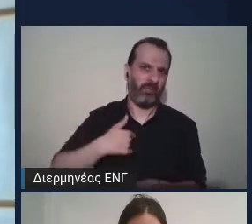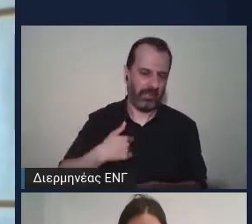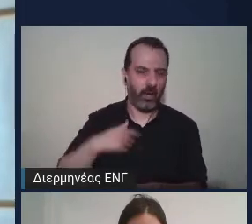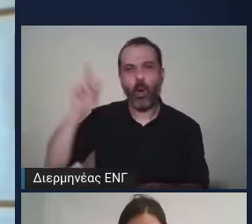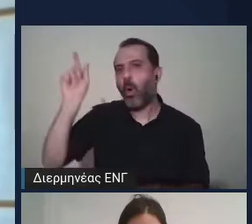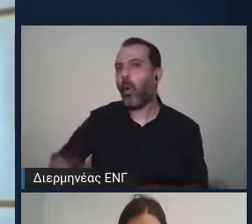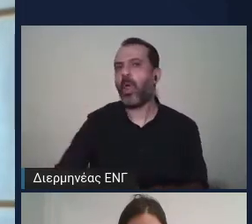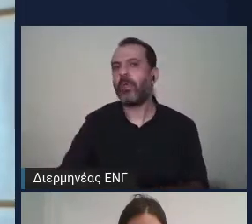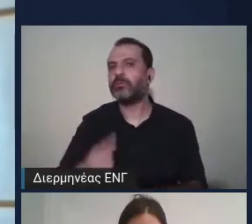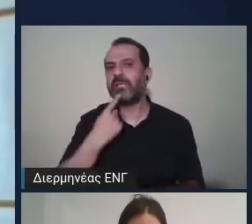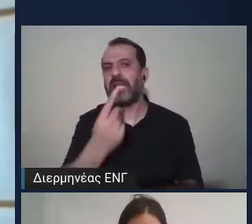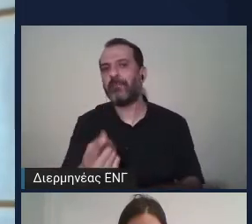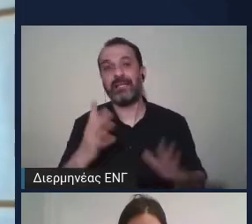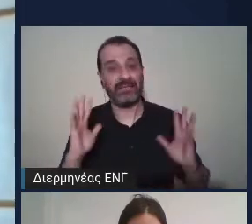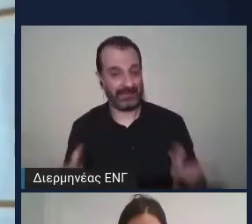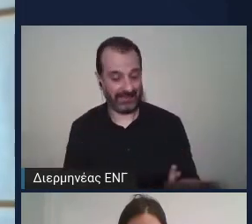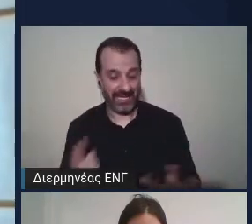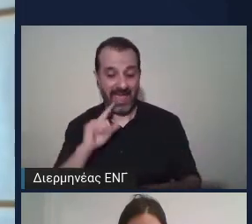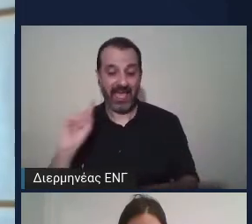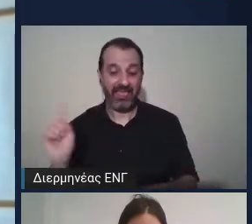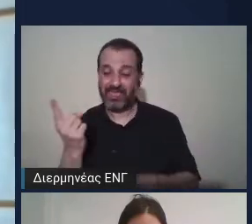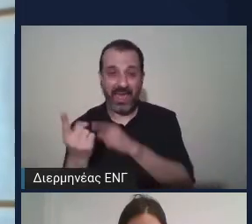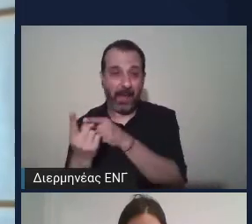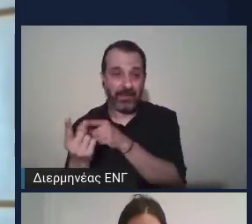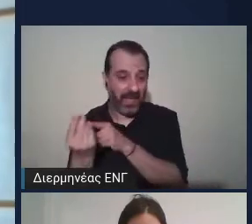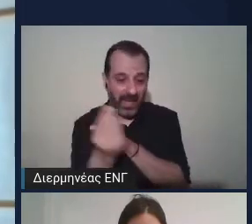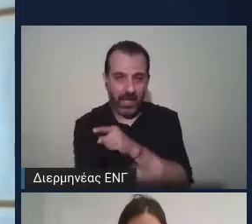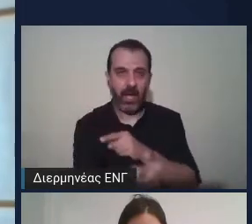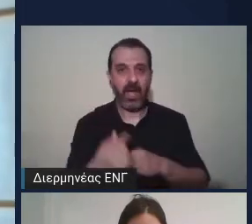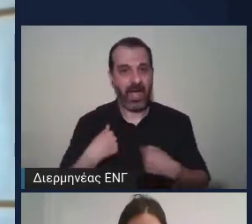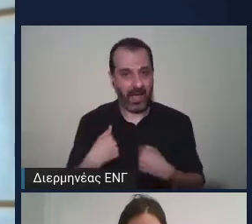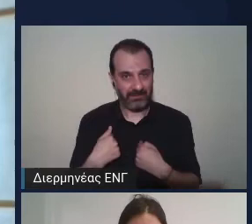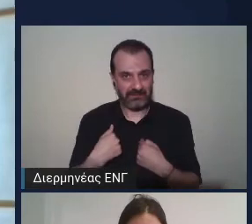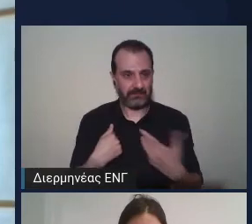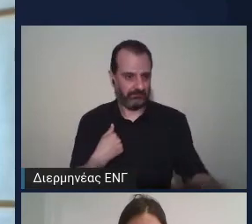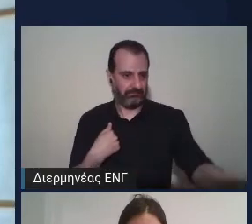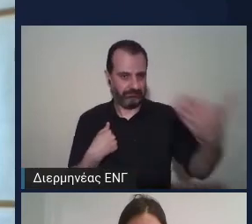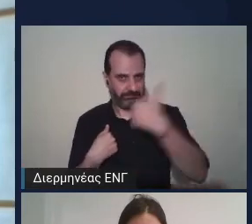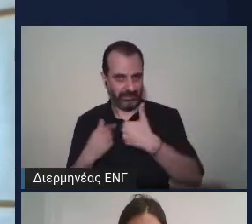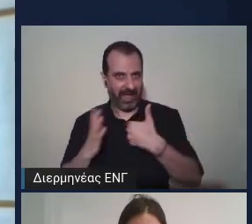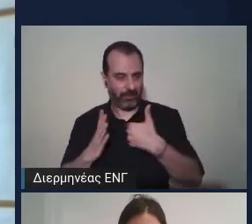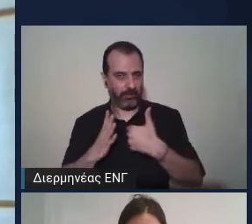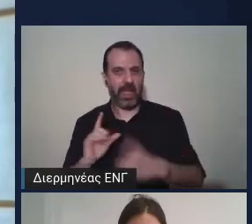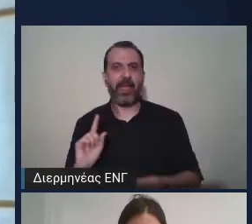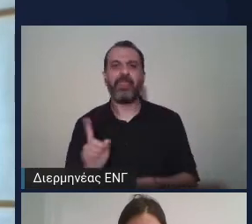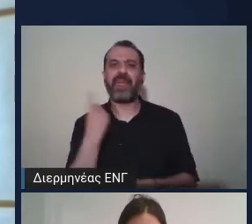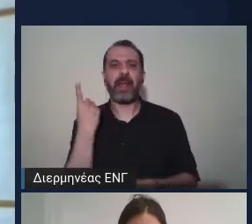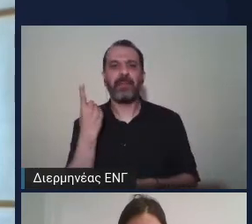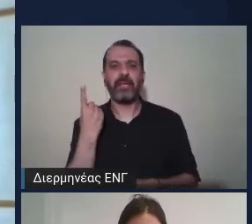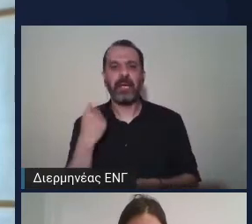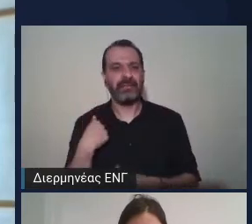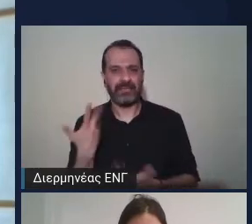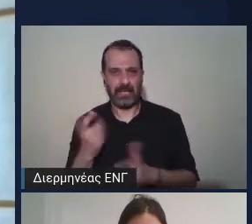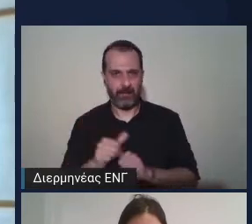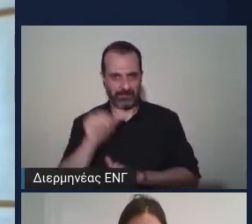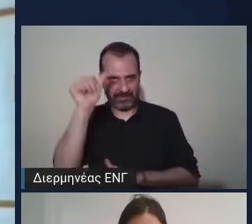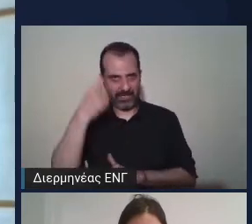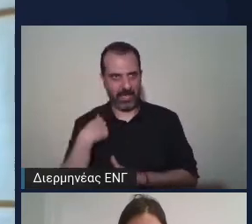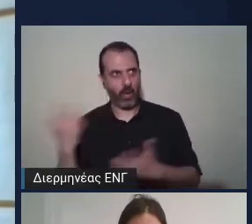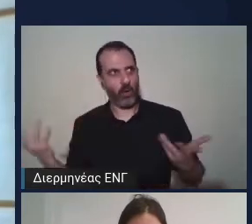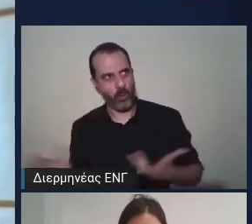ότι αυτό που θεραπεύει στα γραφεία μας τους ανθρώπους δεν είναι ποτέ τα πτυχία μας και οι τίτλοι